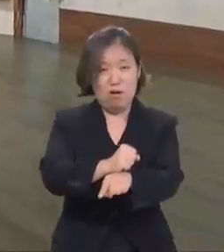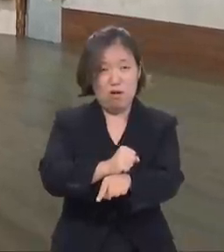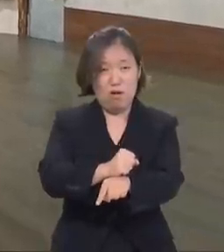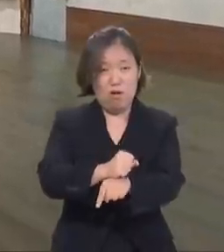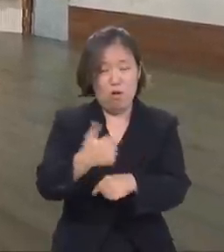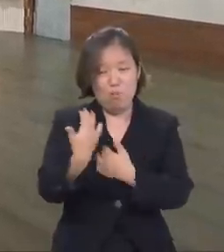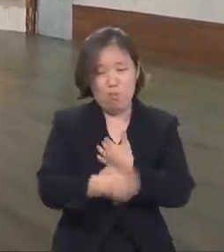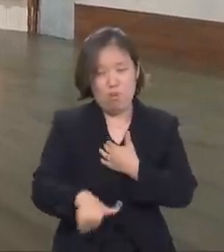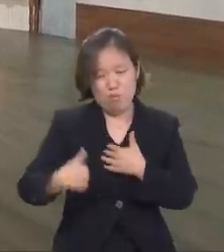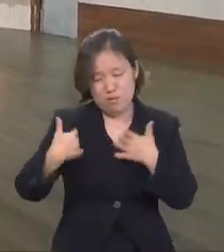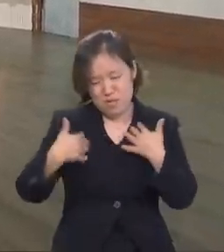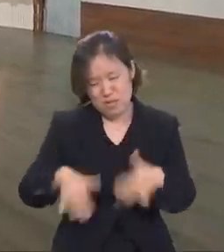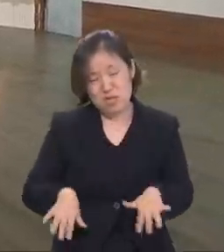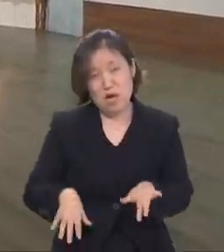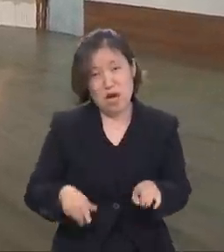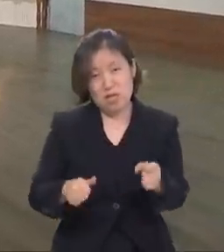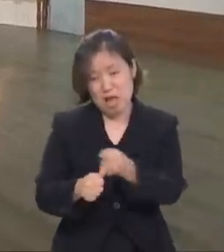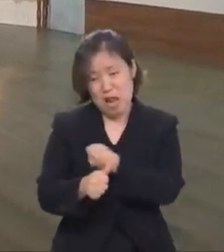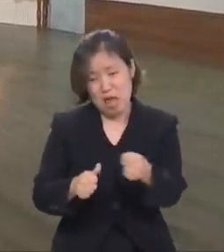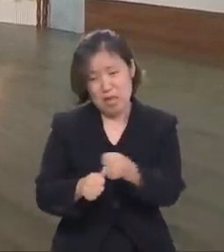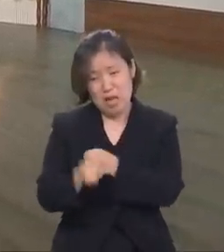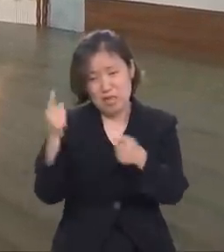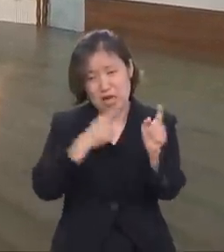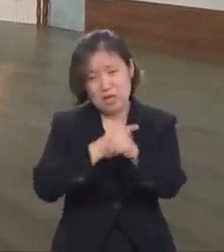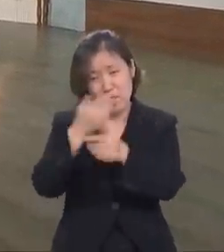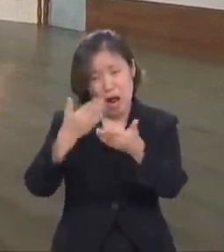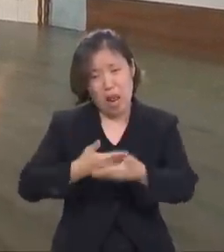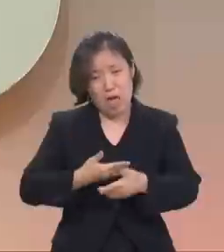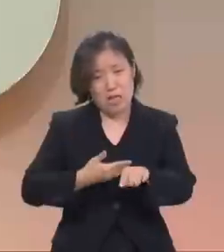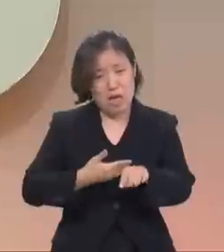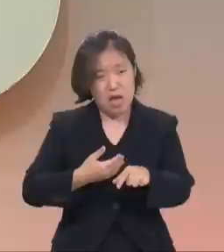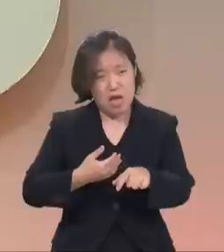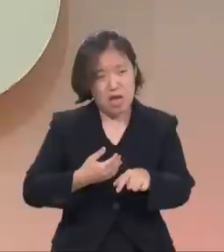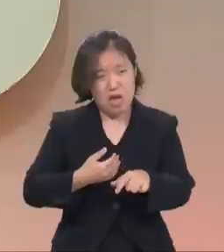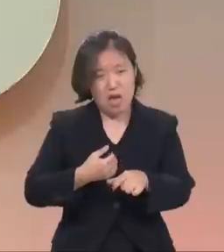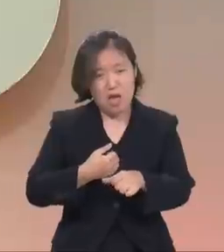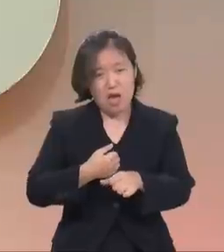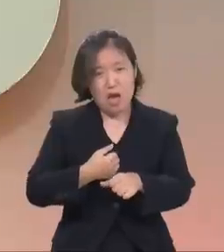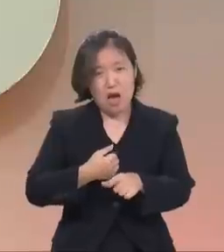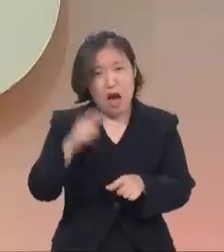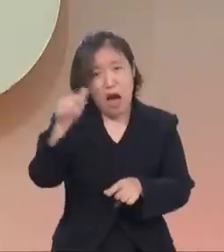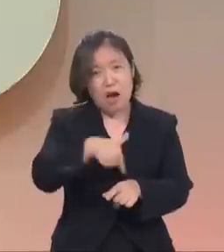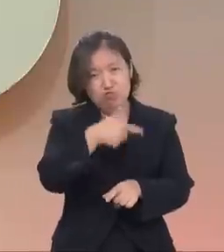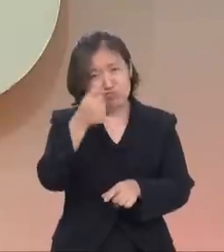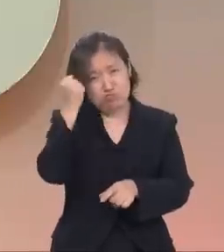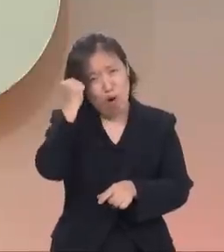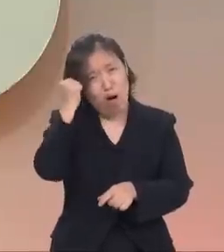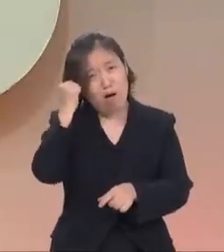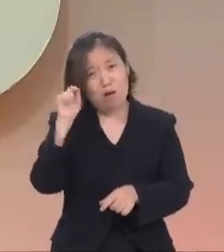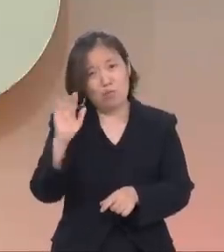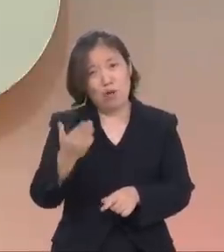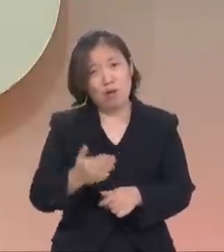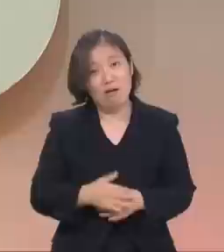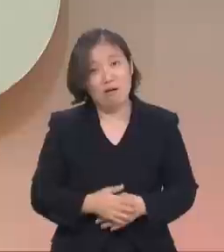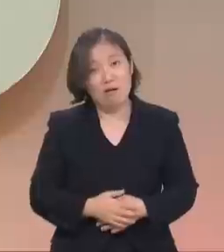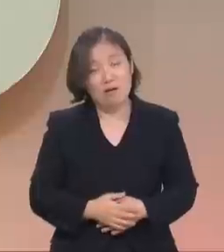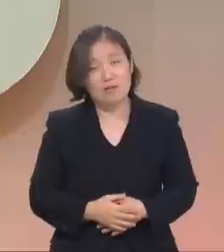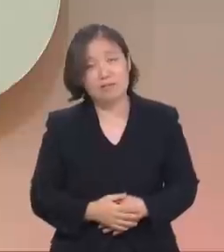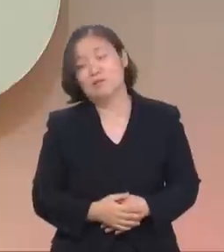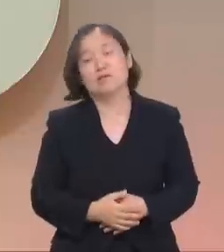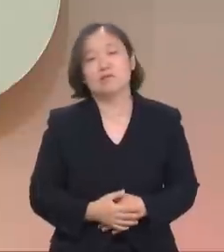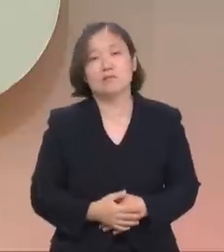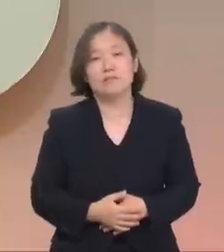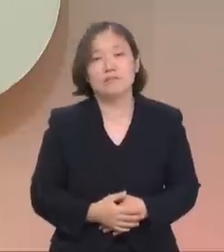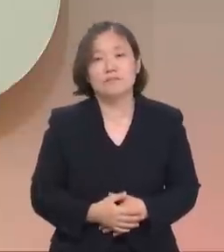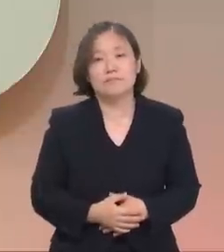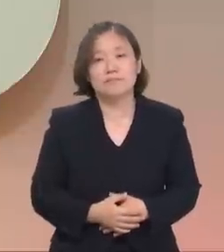지쳐서 온몸에 완전히 지쳐서 그 기둥에 묶인 채 하룻밤을 보내게 됩니다